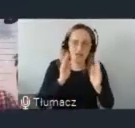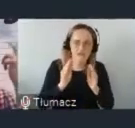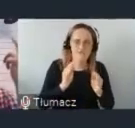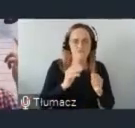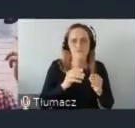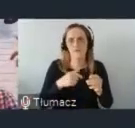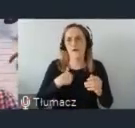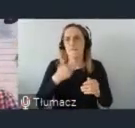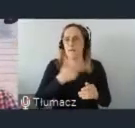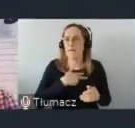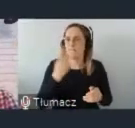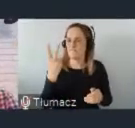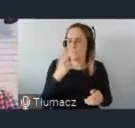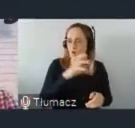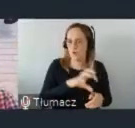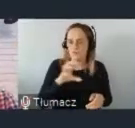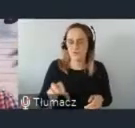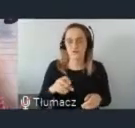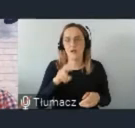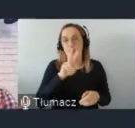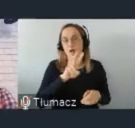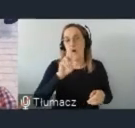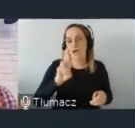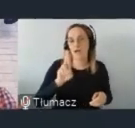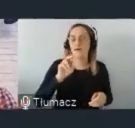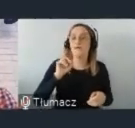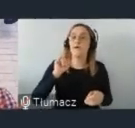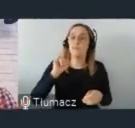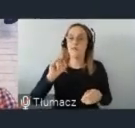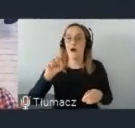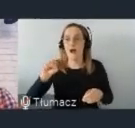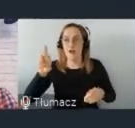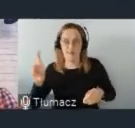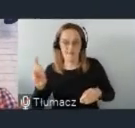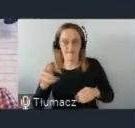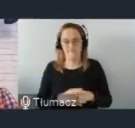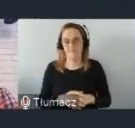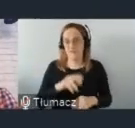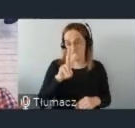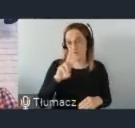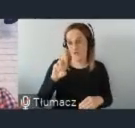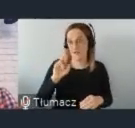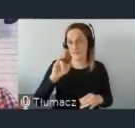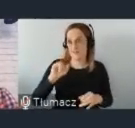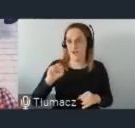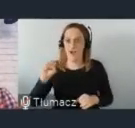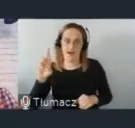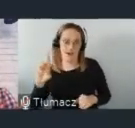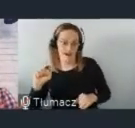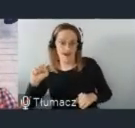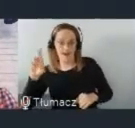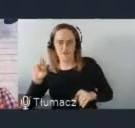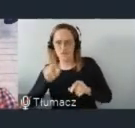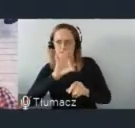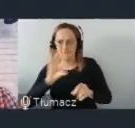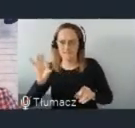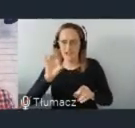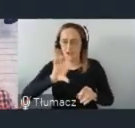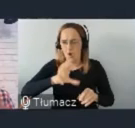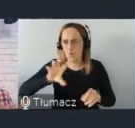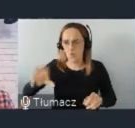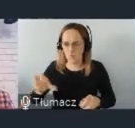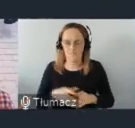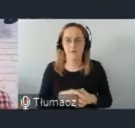zachęcam. Mamy takie dwie grupy, AR i VR w edukacji, wirtualna i rozszerzona rzeczywistość Wojtka Wątora, więc do tych dwóch grup serdecznie zapraszam. I